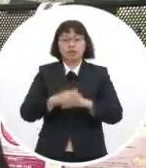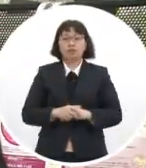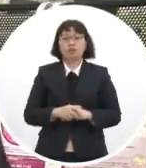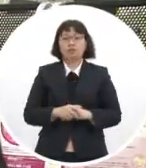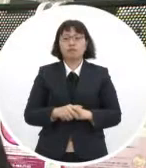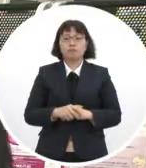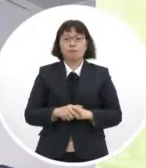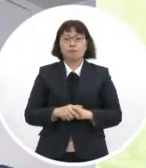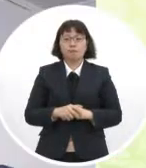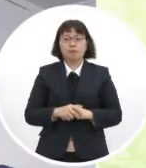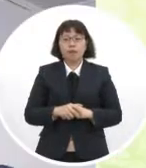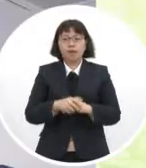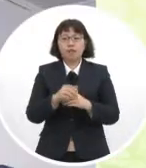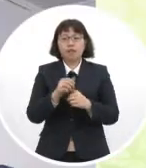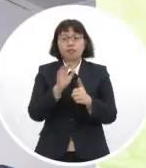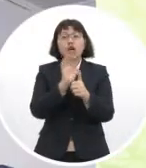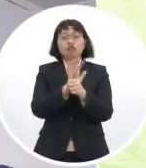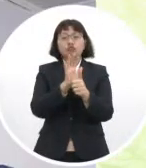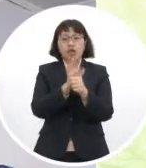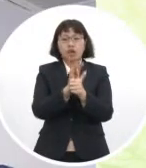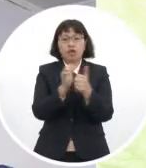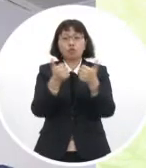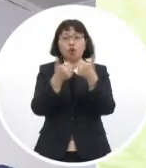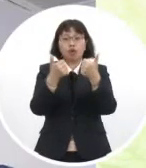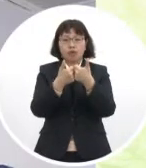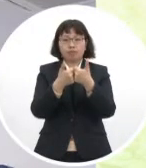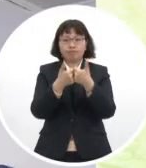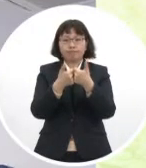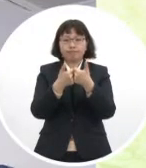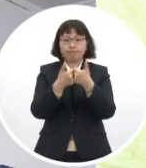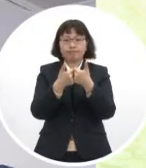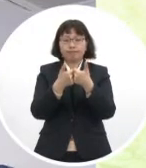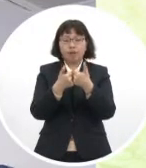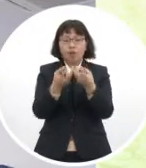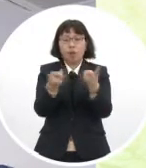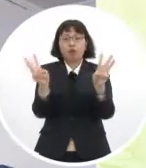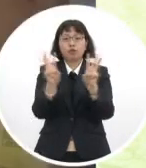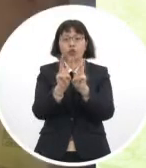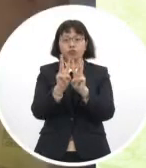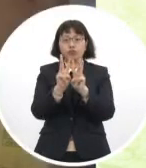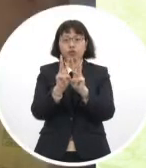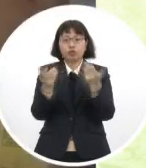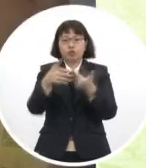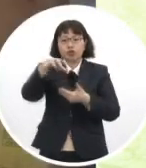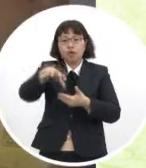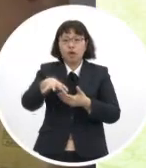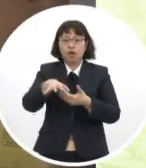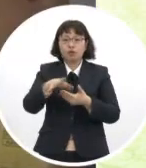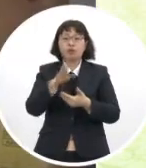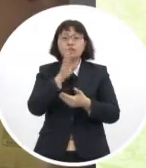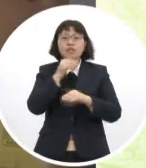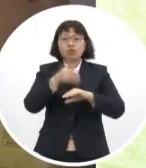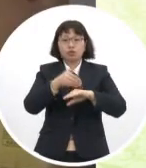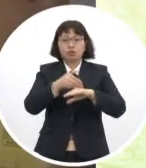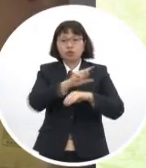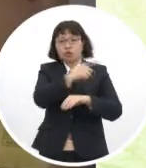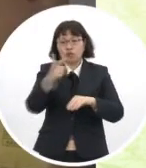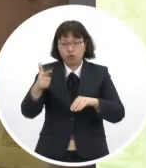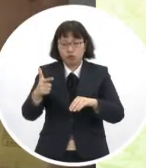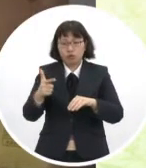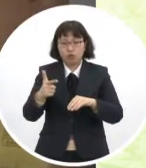キャリアカウンセラーによる相談・カウンセリングやワークショップ、職場実習などを実施しているんだ